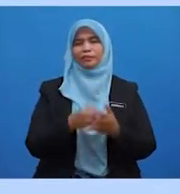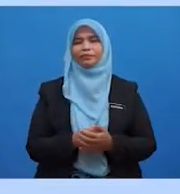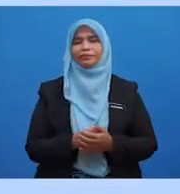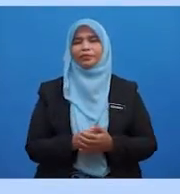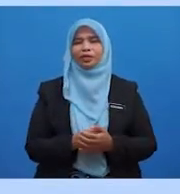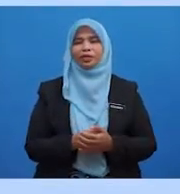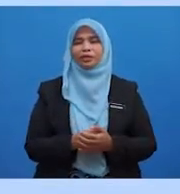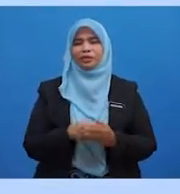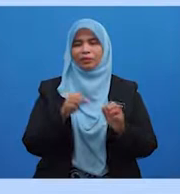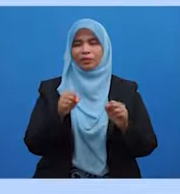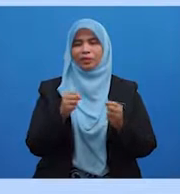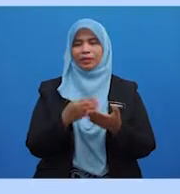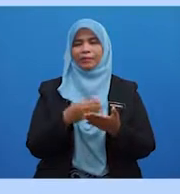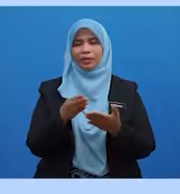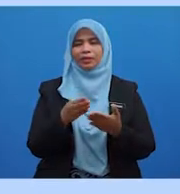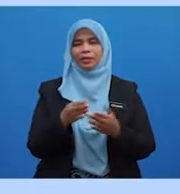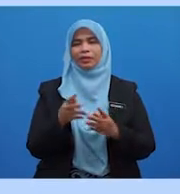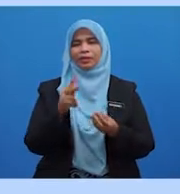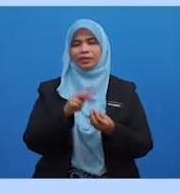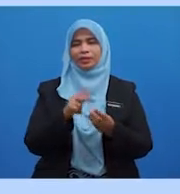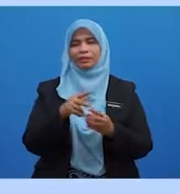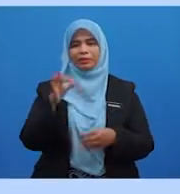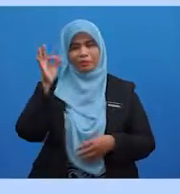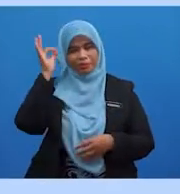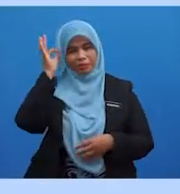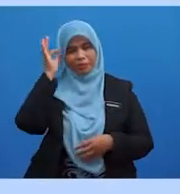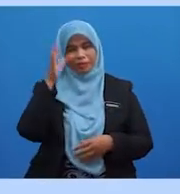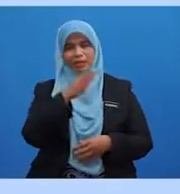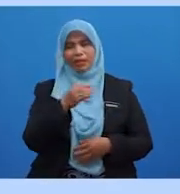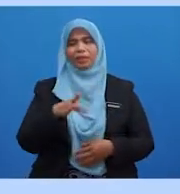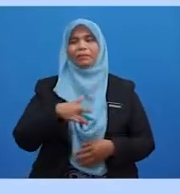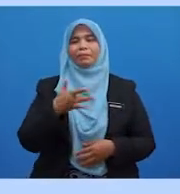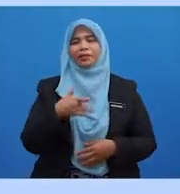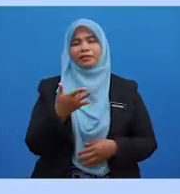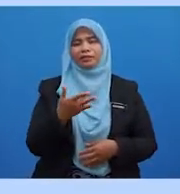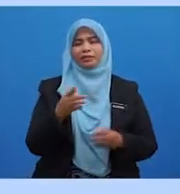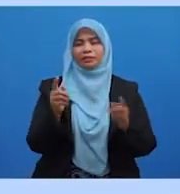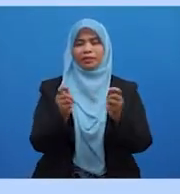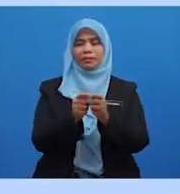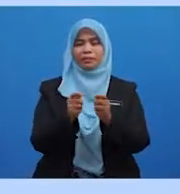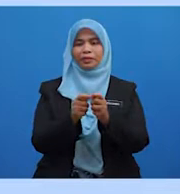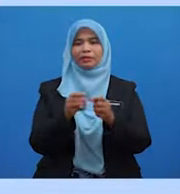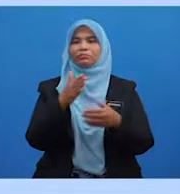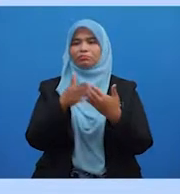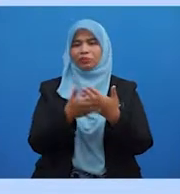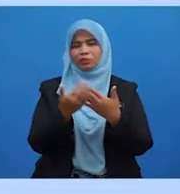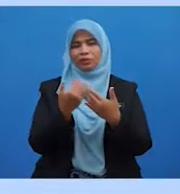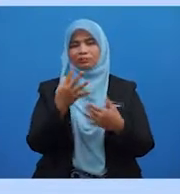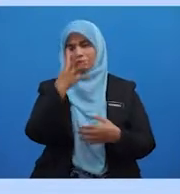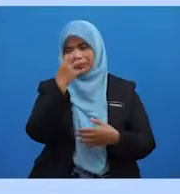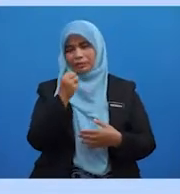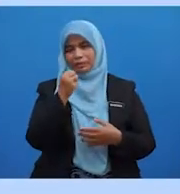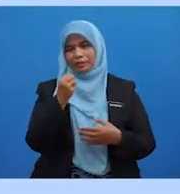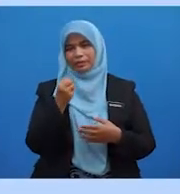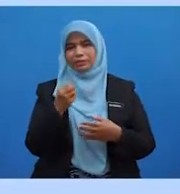juga boleh memberikan kesan kepada pemikiran dan perasaan seperti mudah marah,